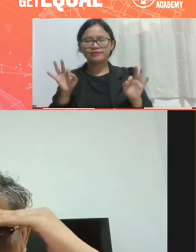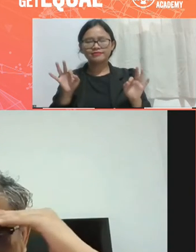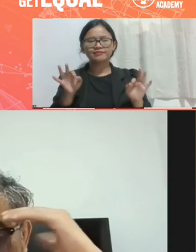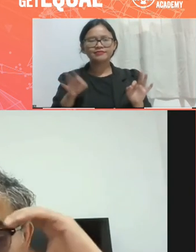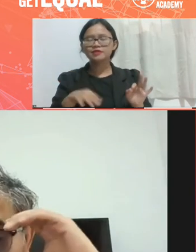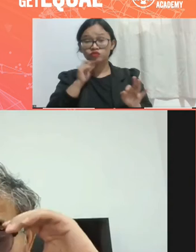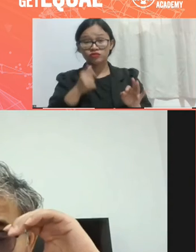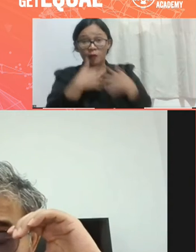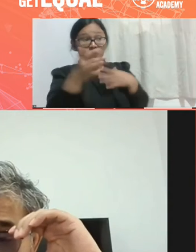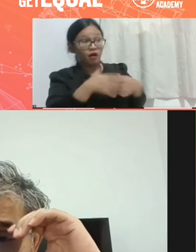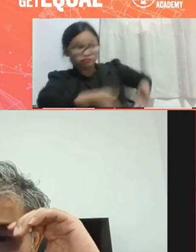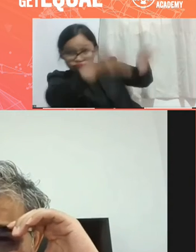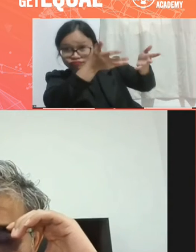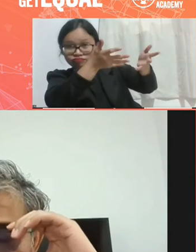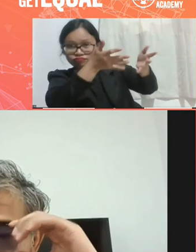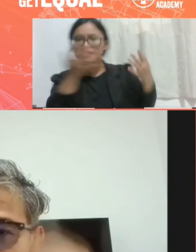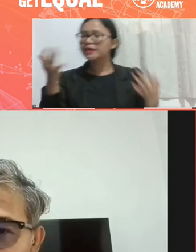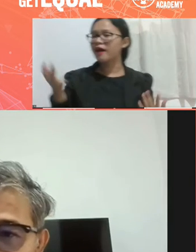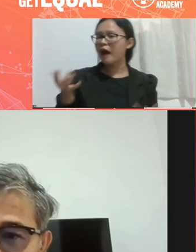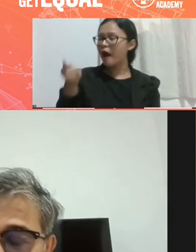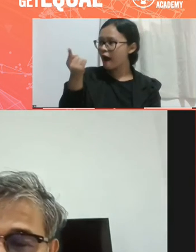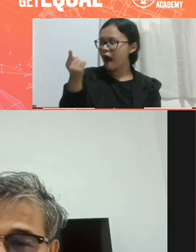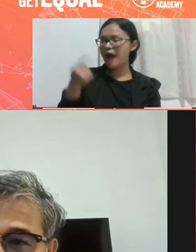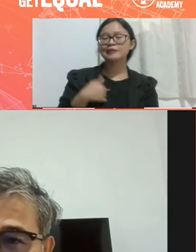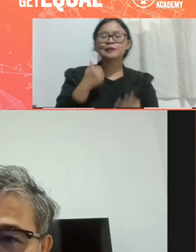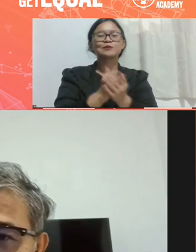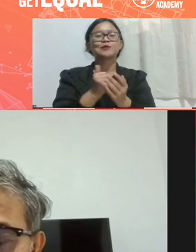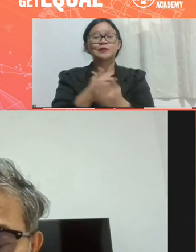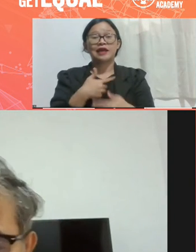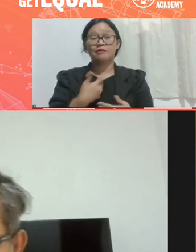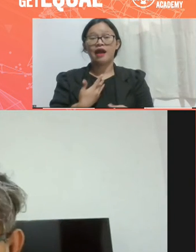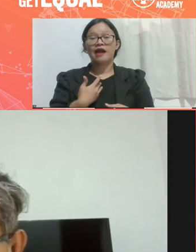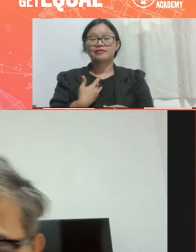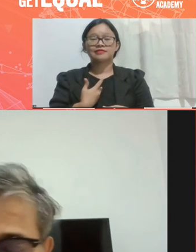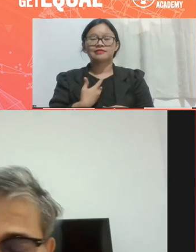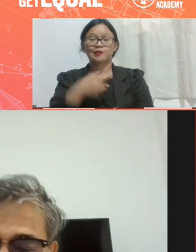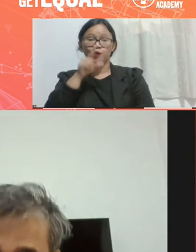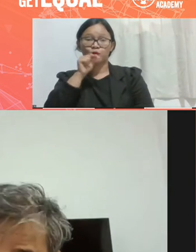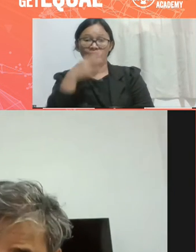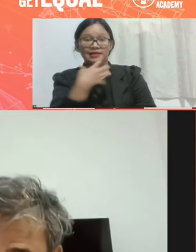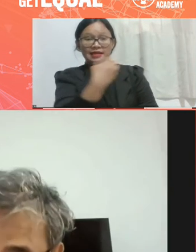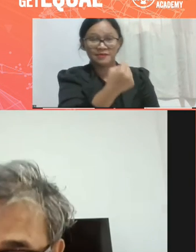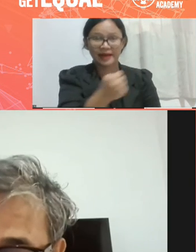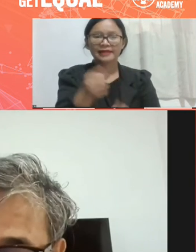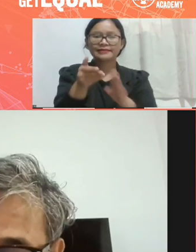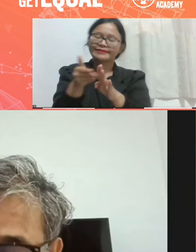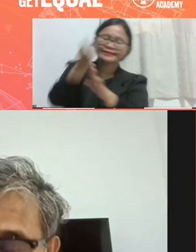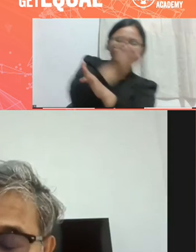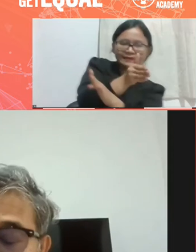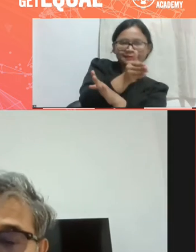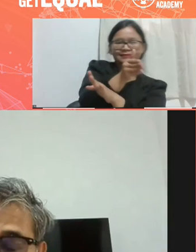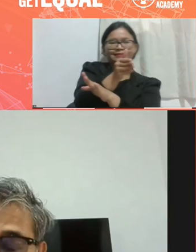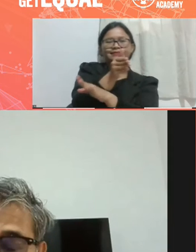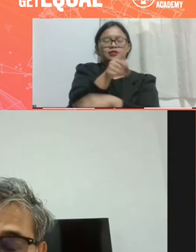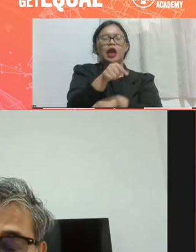over, nggak apa-apa. Itu gimana Mas Budiman? Ya pertama sebelum take over, sebelumnya, sehari sebelumnya, saya